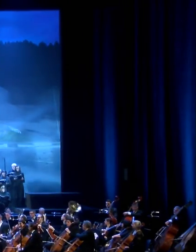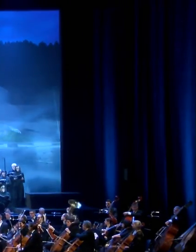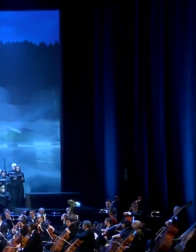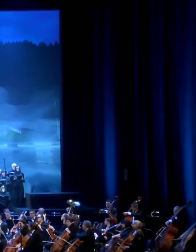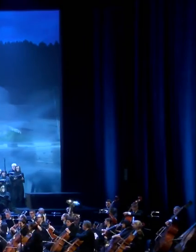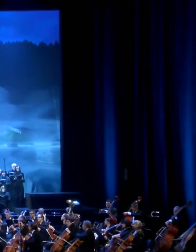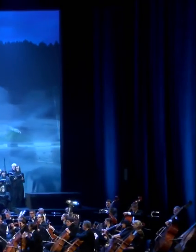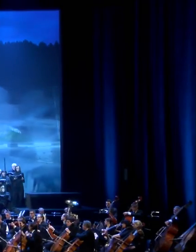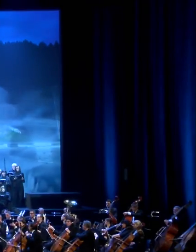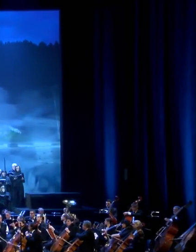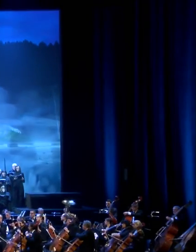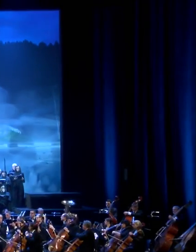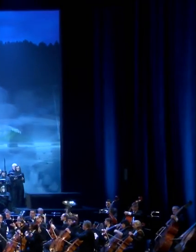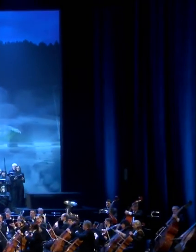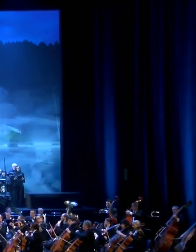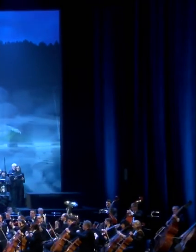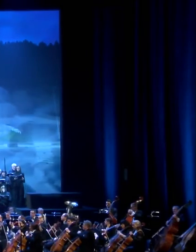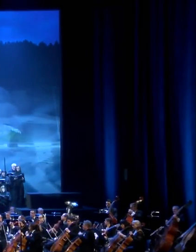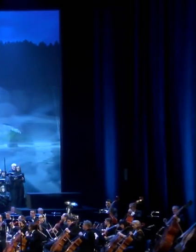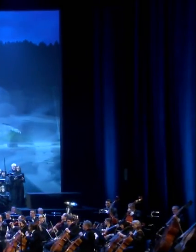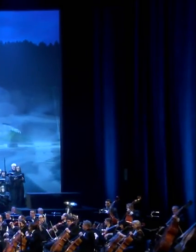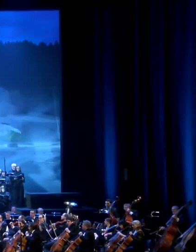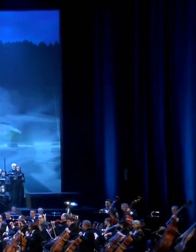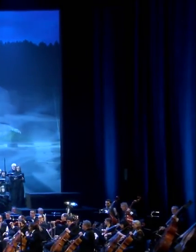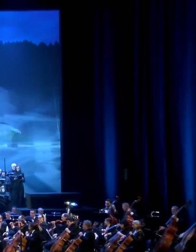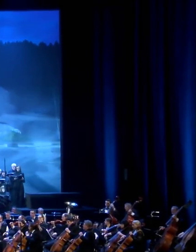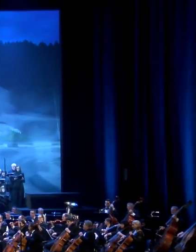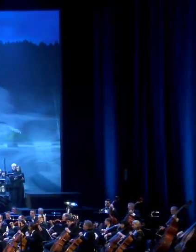Tam pojdi devet komovcev bok na tla!